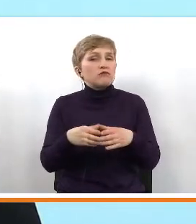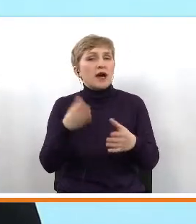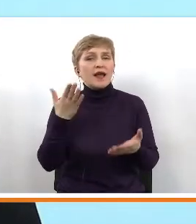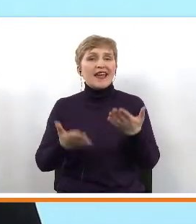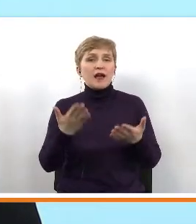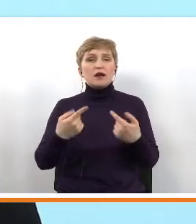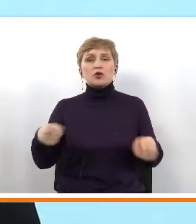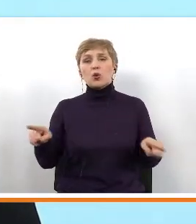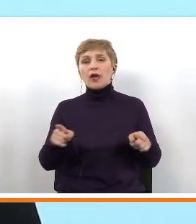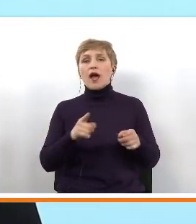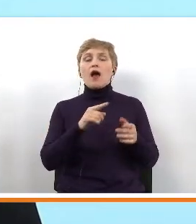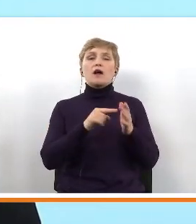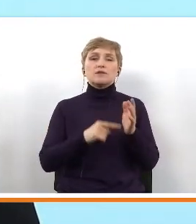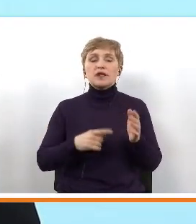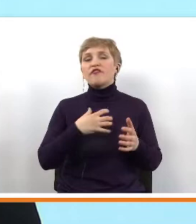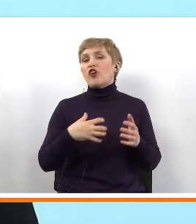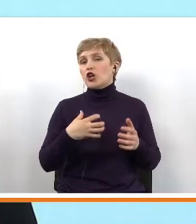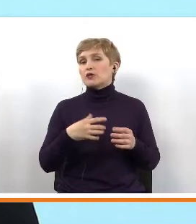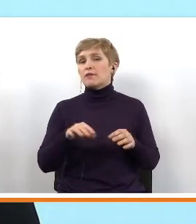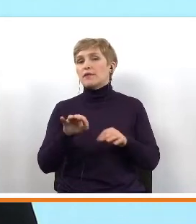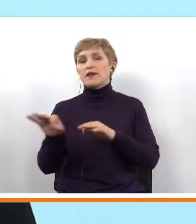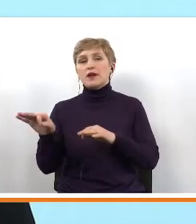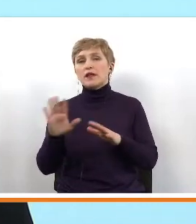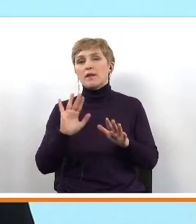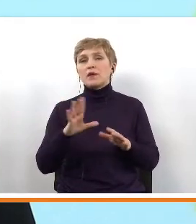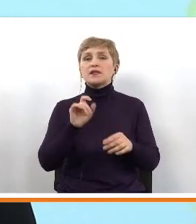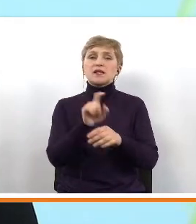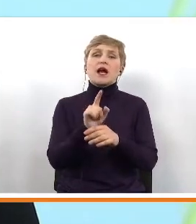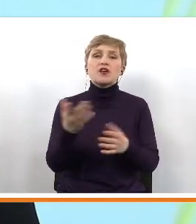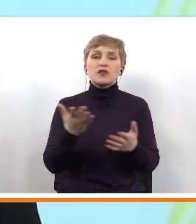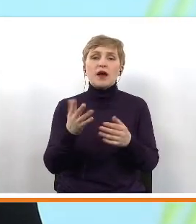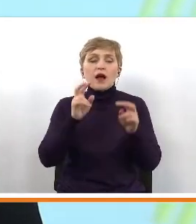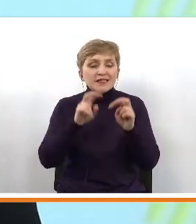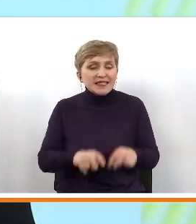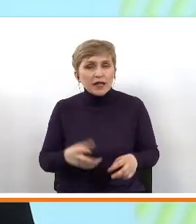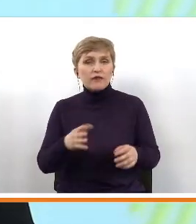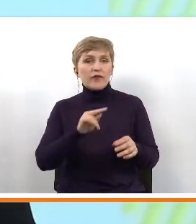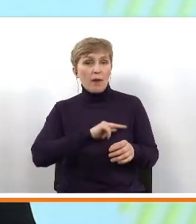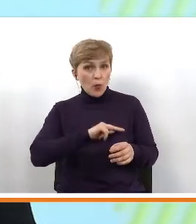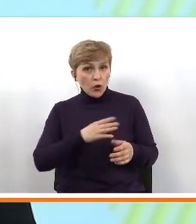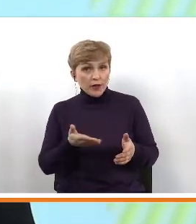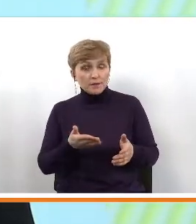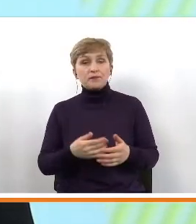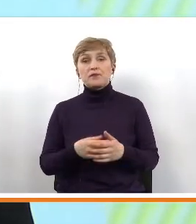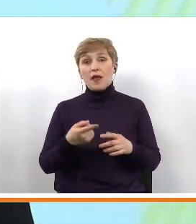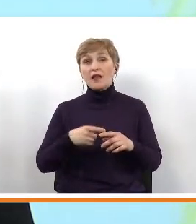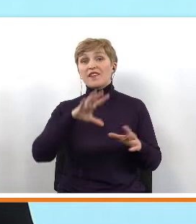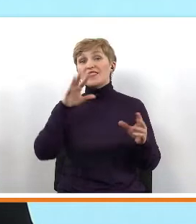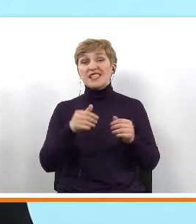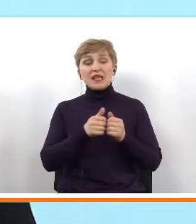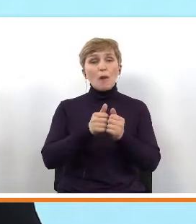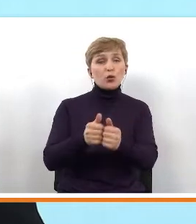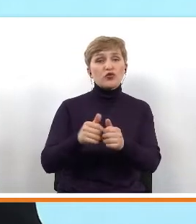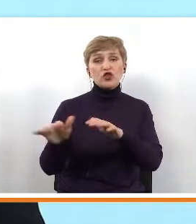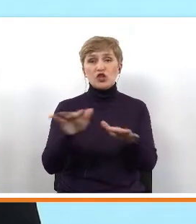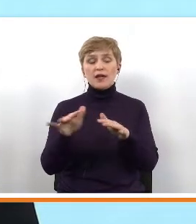других аспектов. Важно было бы проводить и быть заказчиком каких-то, например, исследований, работ. И вот эта вся сопутствующая деятельность,